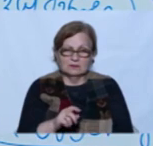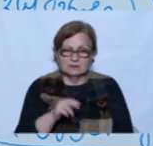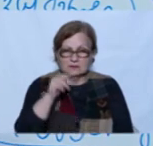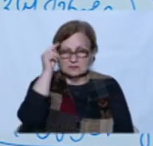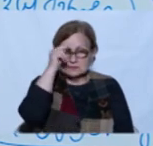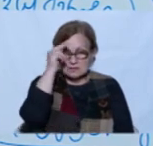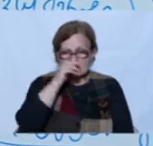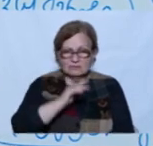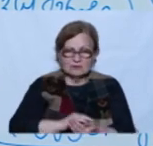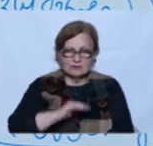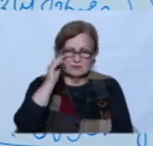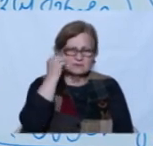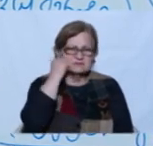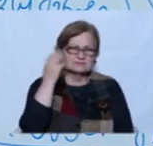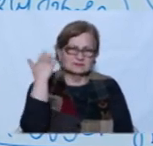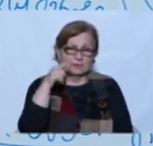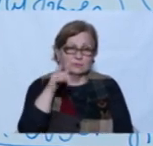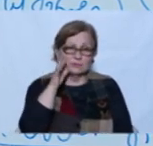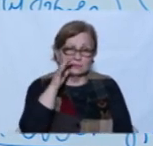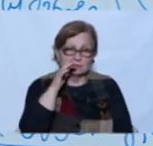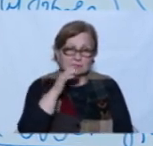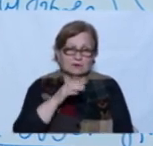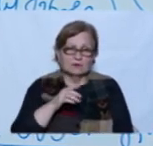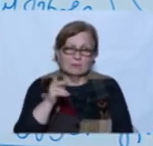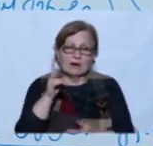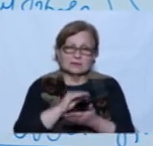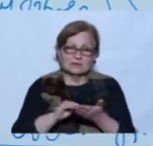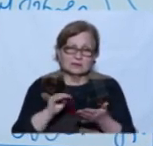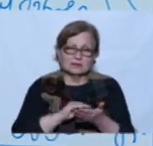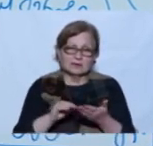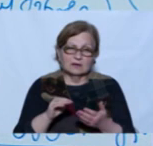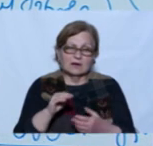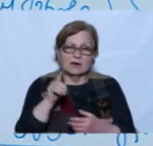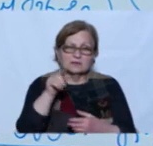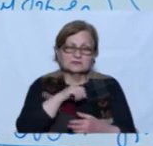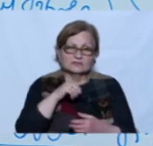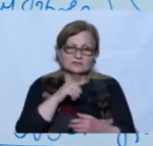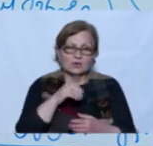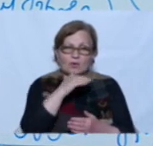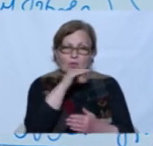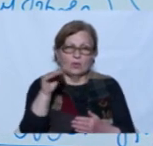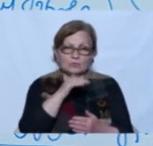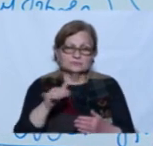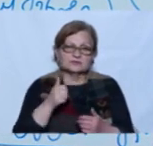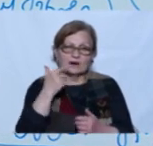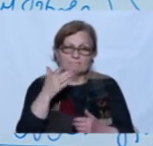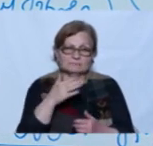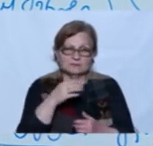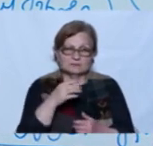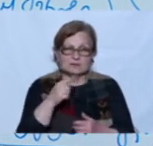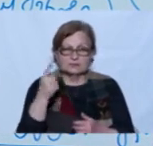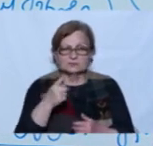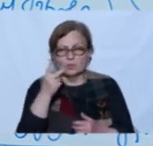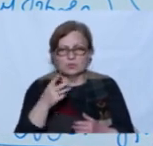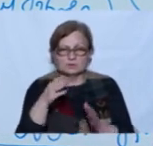აღზრდის საკითხებს იმდროინდელ საქართველოში, მაგრამ ავტორი წერილს ყოფს რამდენიმე ნაწილად და